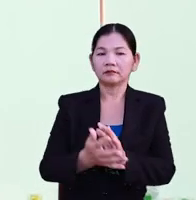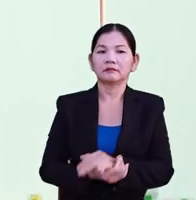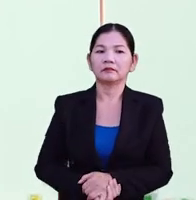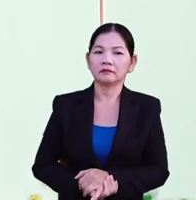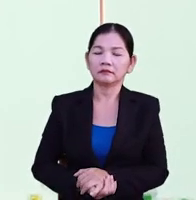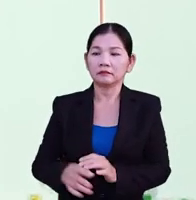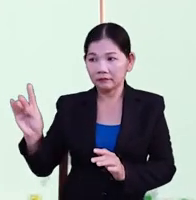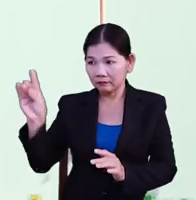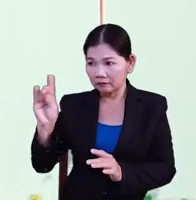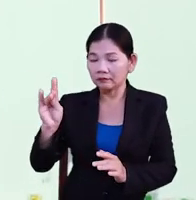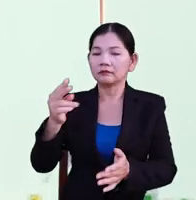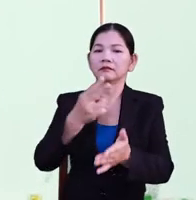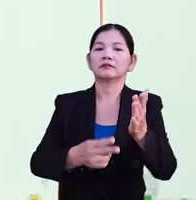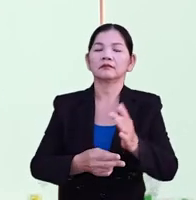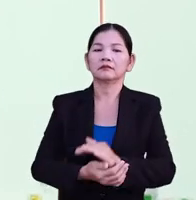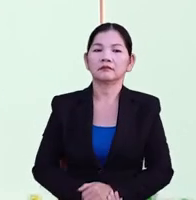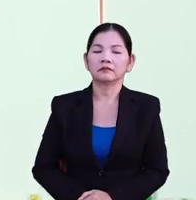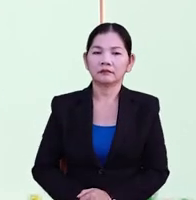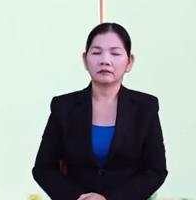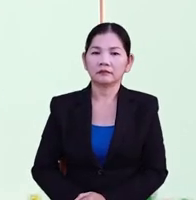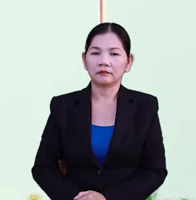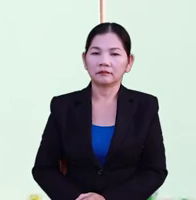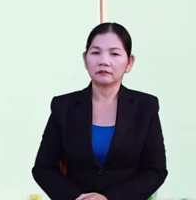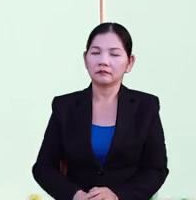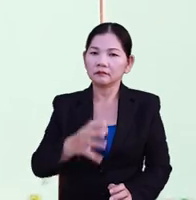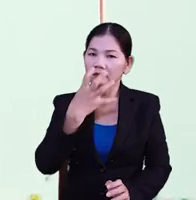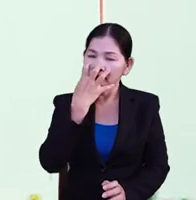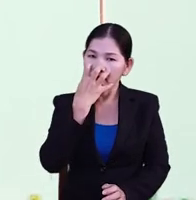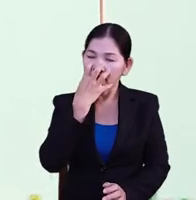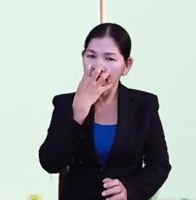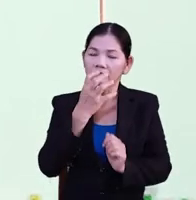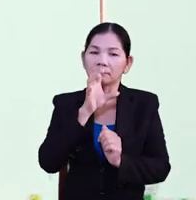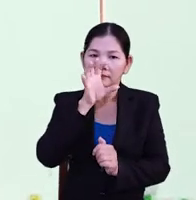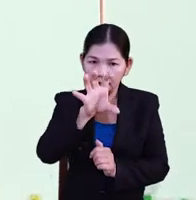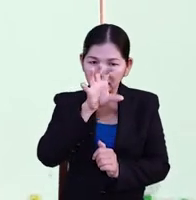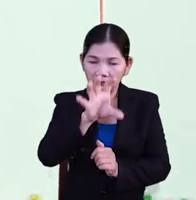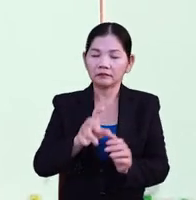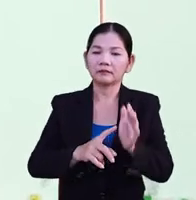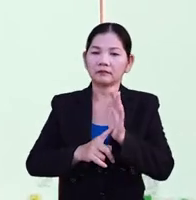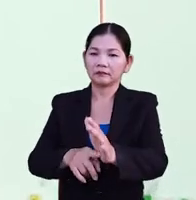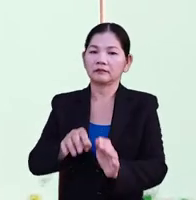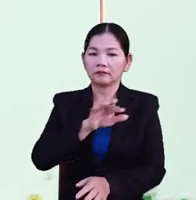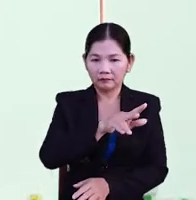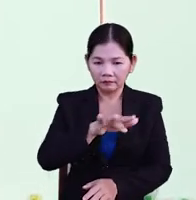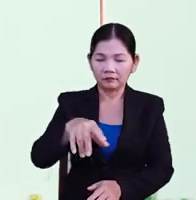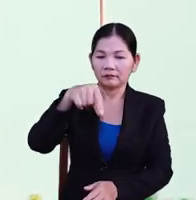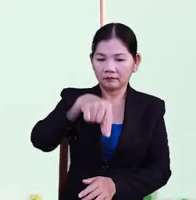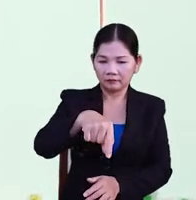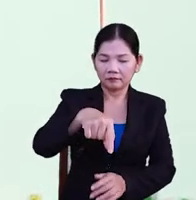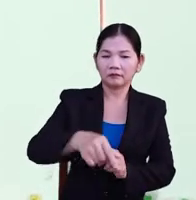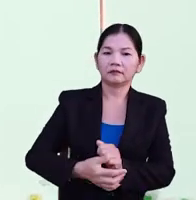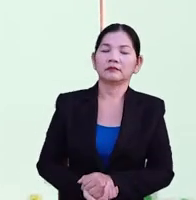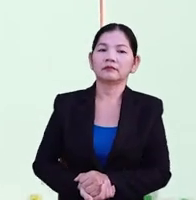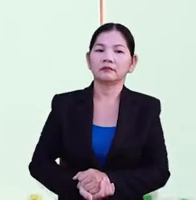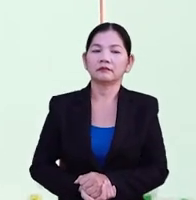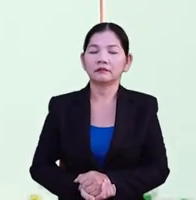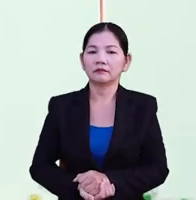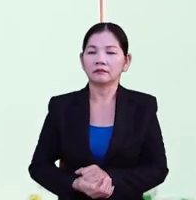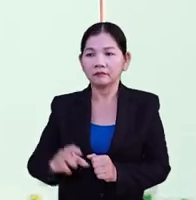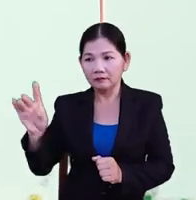សត្វអ្វីដែរកូនចាសត្វឆ្កែអញ្ចឹងឆ្កែតាំងដល់អក្សរកចានេះស